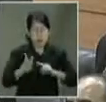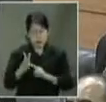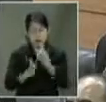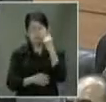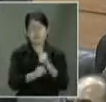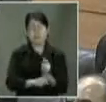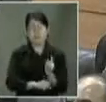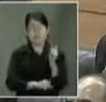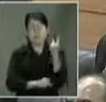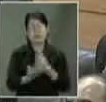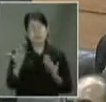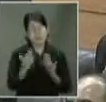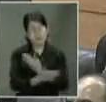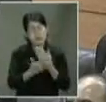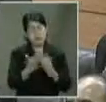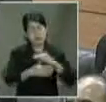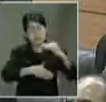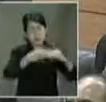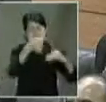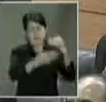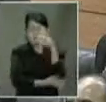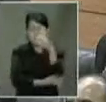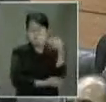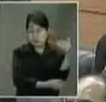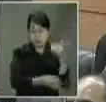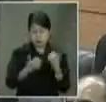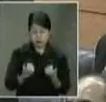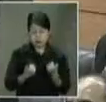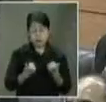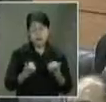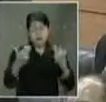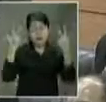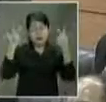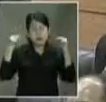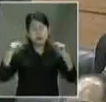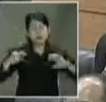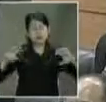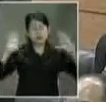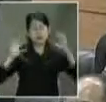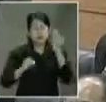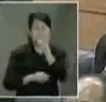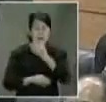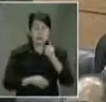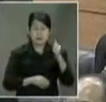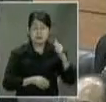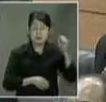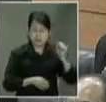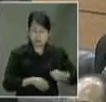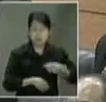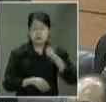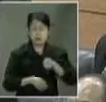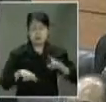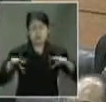ใหม่และวันนี้รัฐบาลของนายอภิสิทธิ์ต้องยอมรับความจริงว่าได้ท